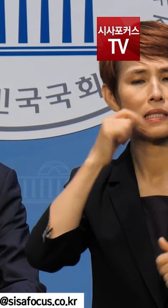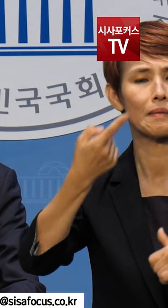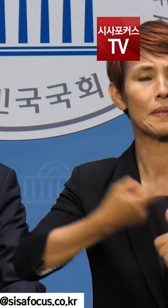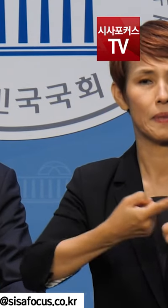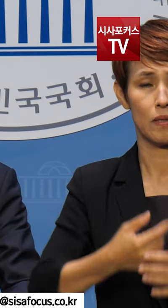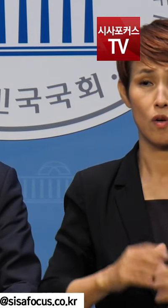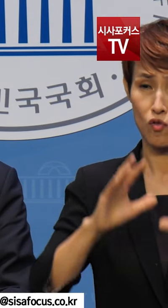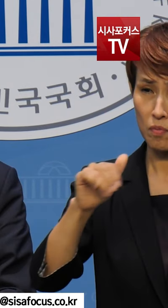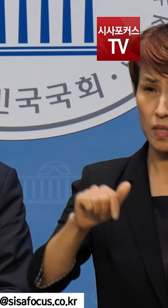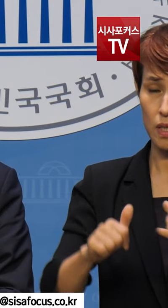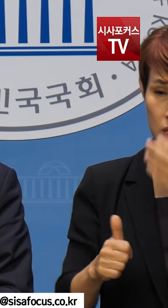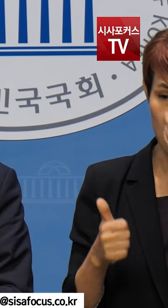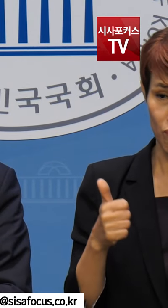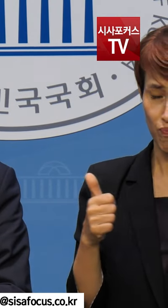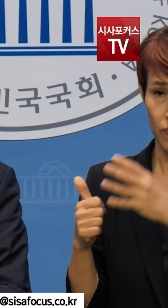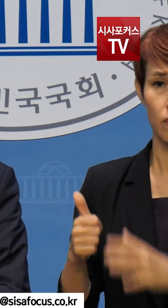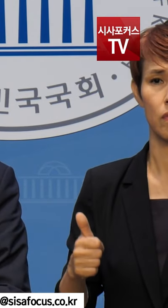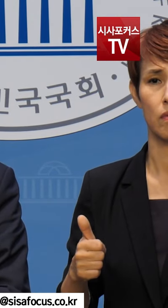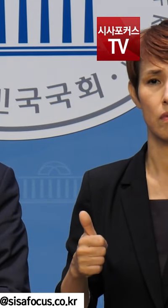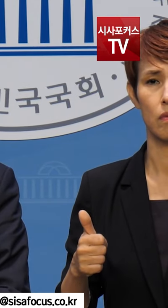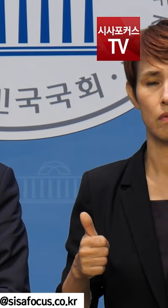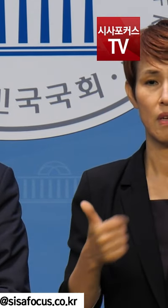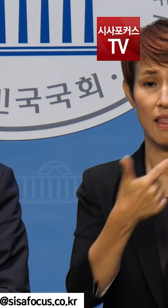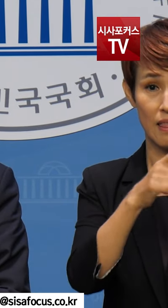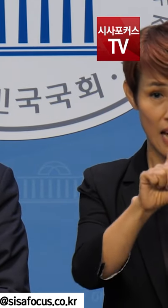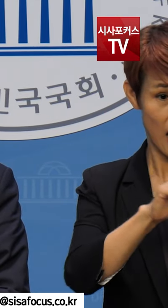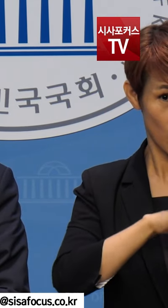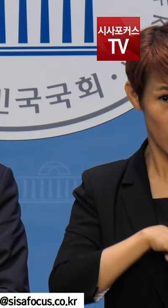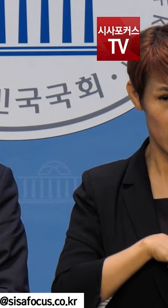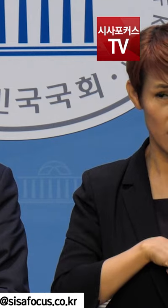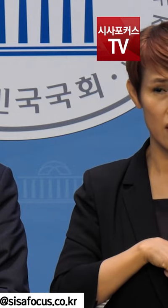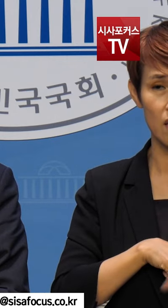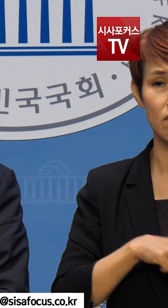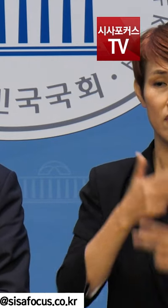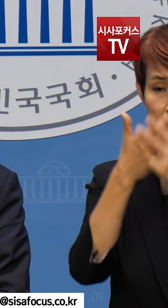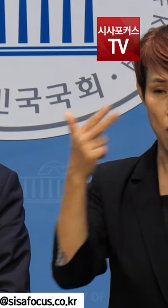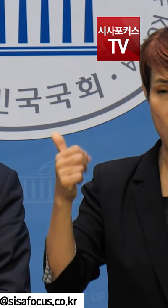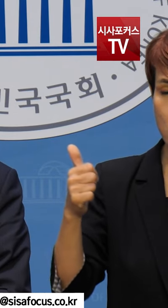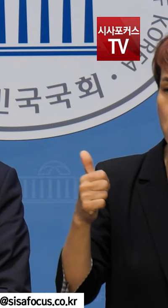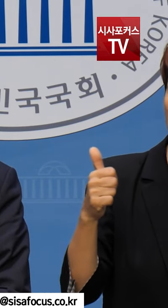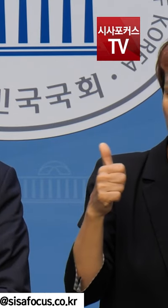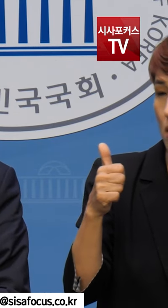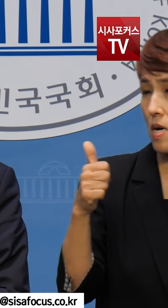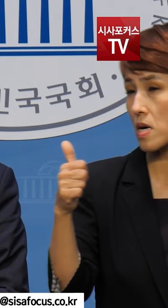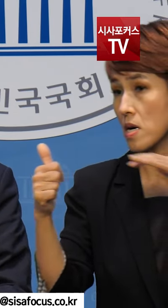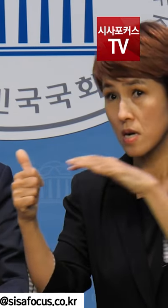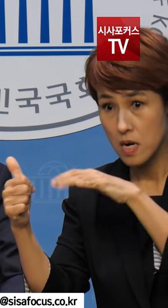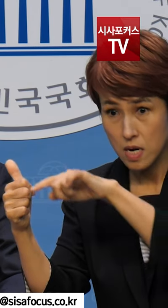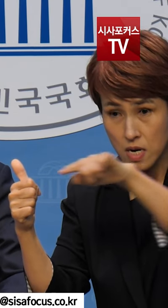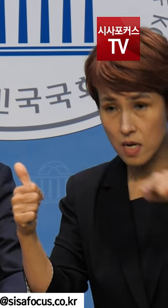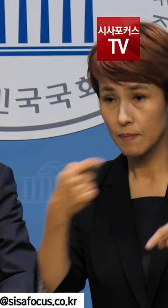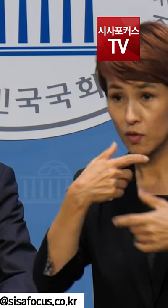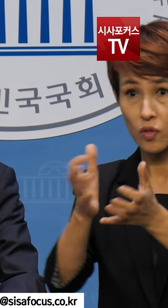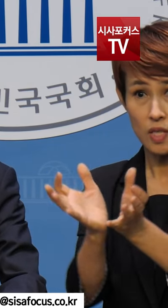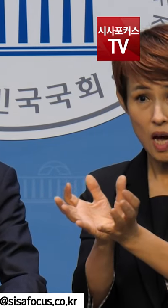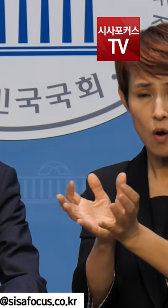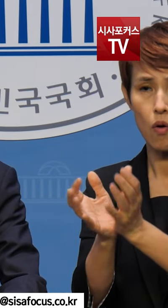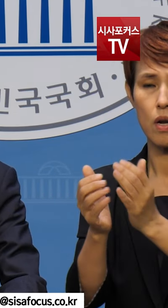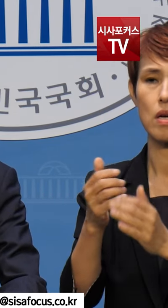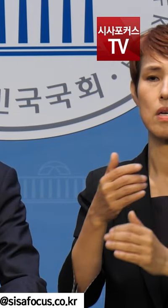대한 모독이자 그리고 나 의원이 개딸이라고 부른 열성적 민주당원에 대한